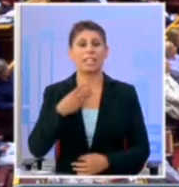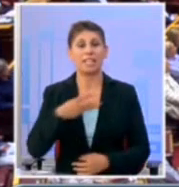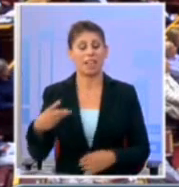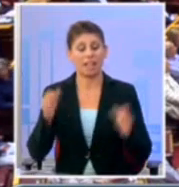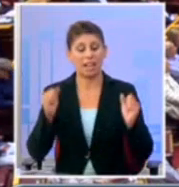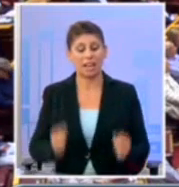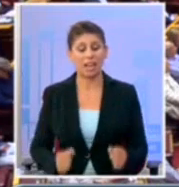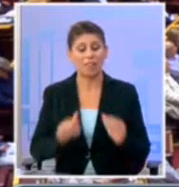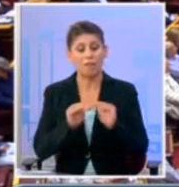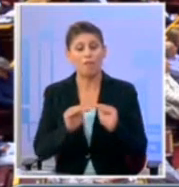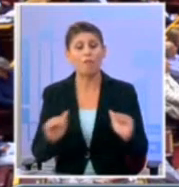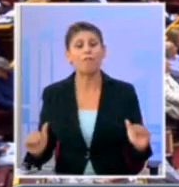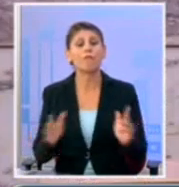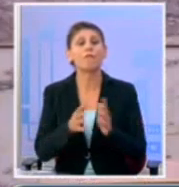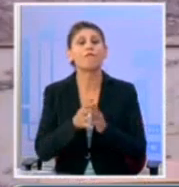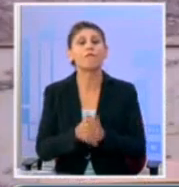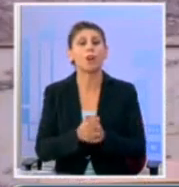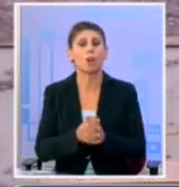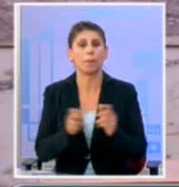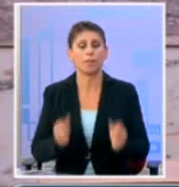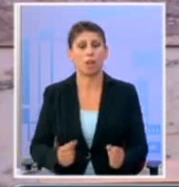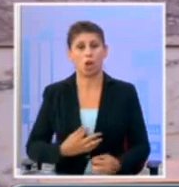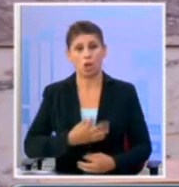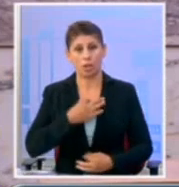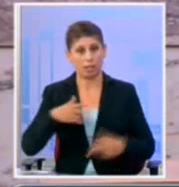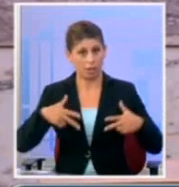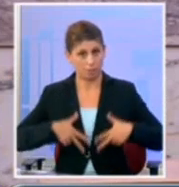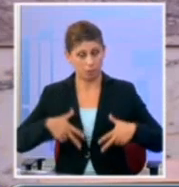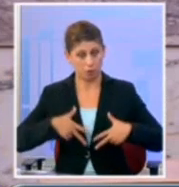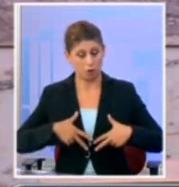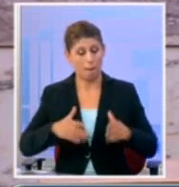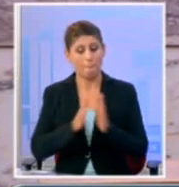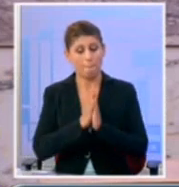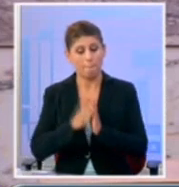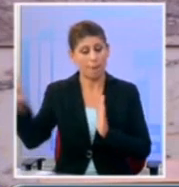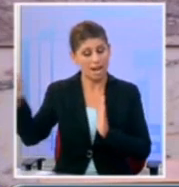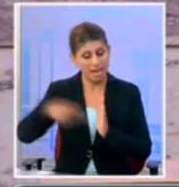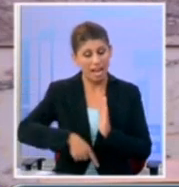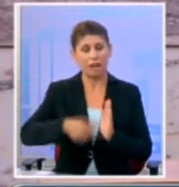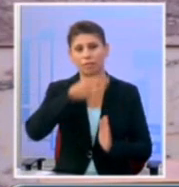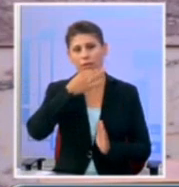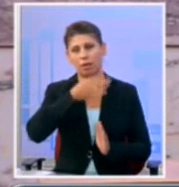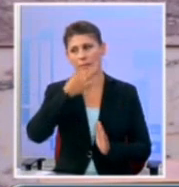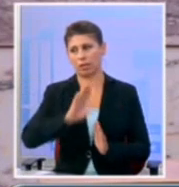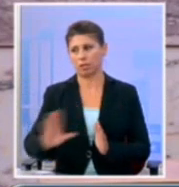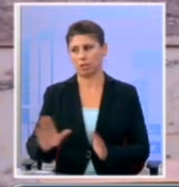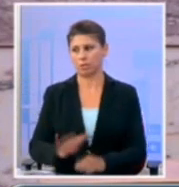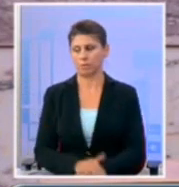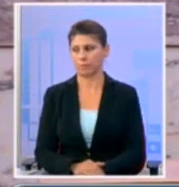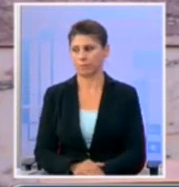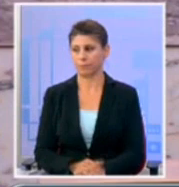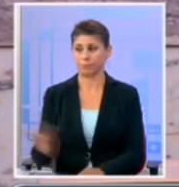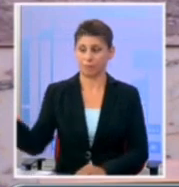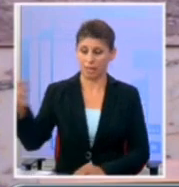σας. Και ο κύριος Υπουργός, παρακαλώ να έρθει να ολοκληρώσει ο κύριος Υπουργός.